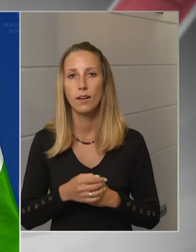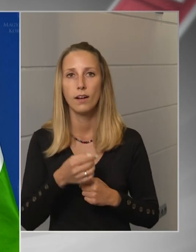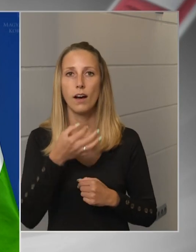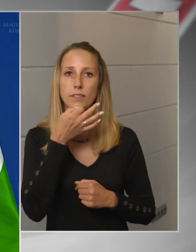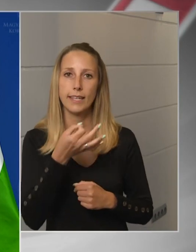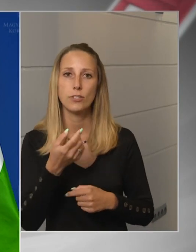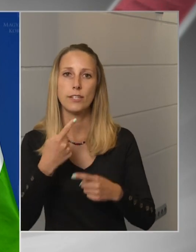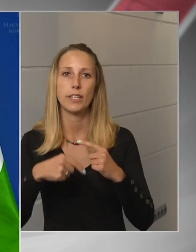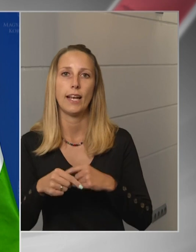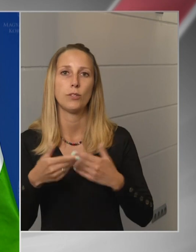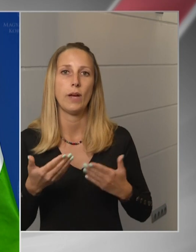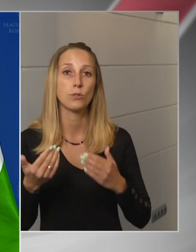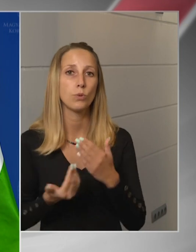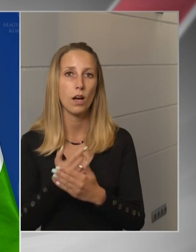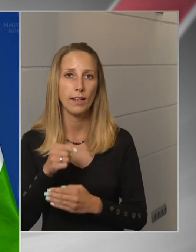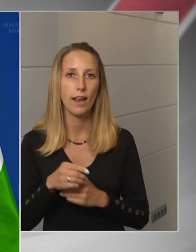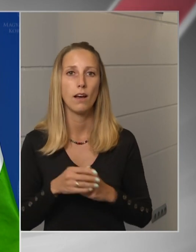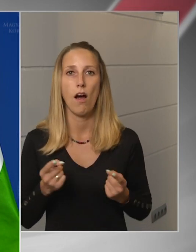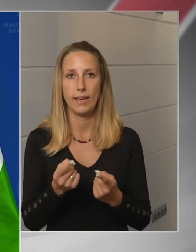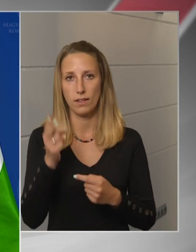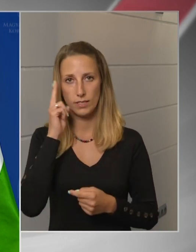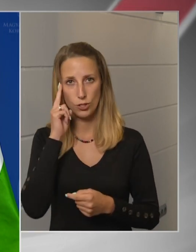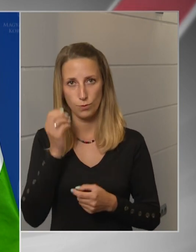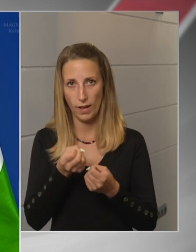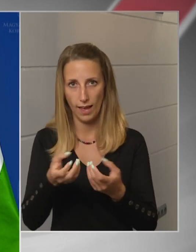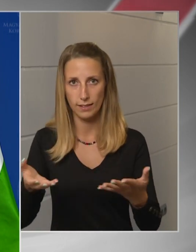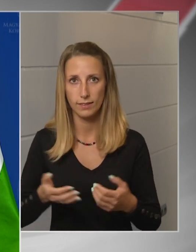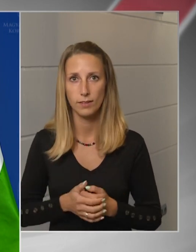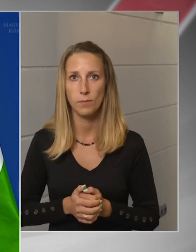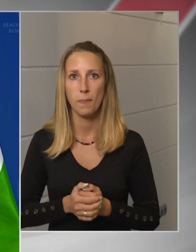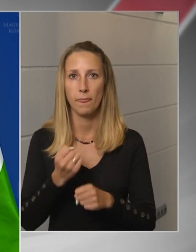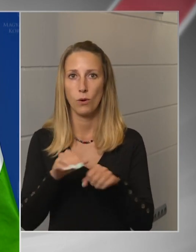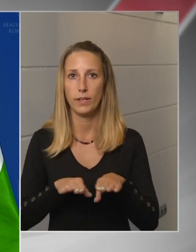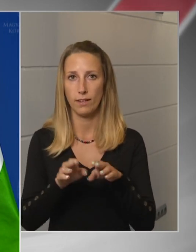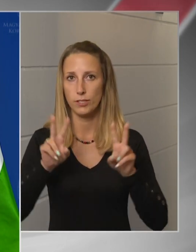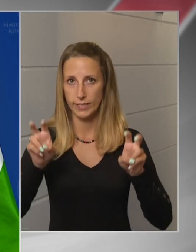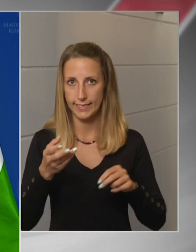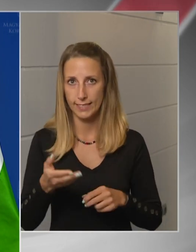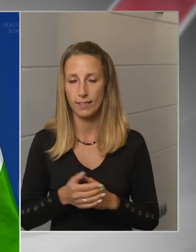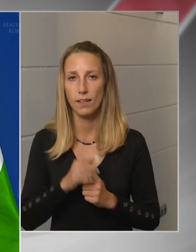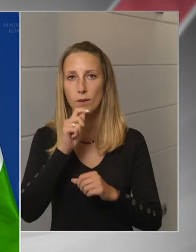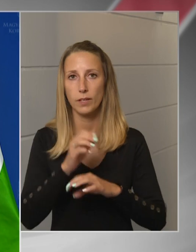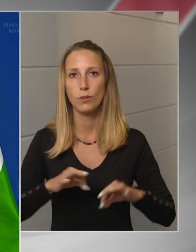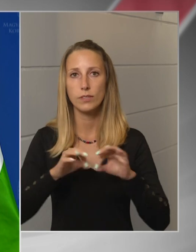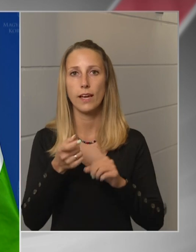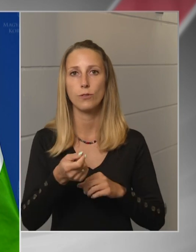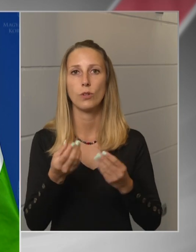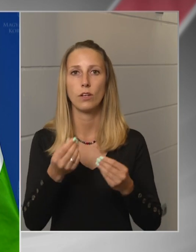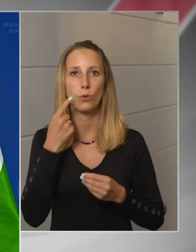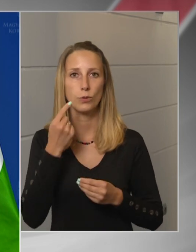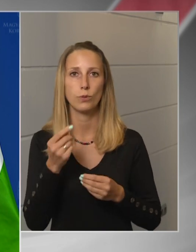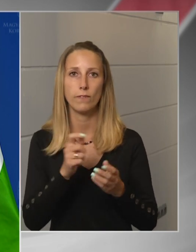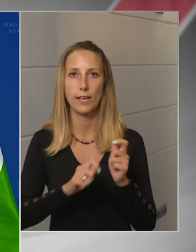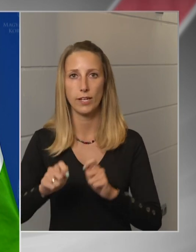lecserélhető-e az újaknál. Ugye a hír az ismert, ami a kolléga is itt idézett, hogy Magyarország fűtőanyagot tud